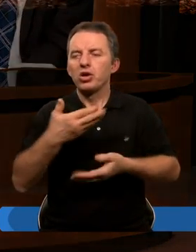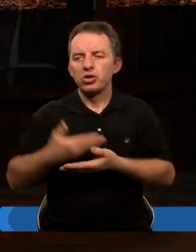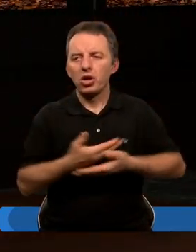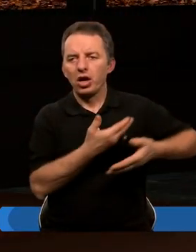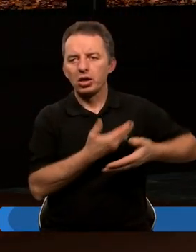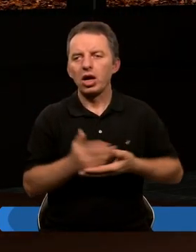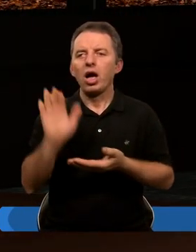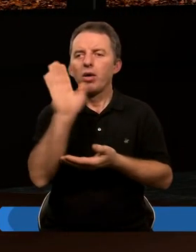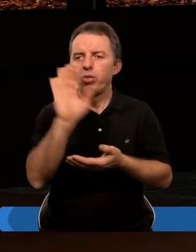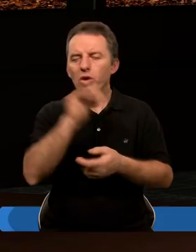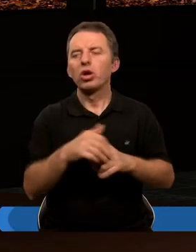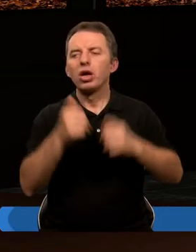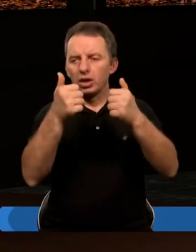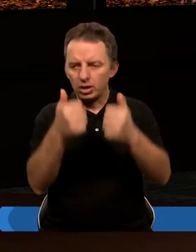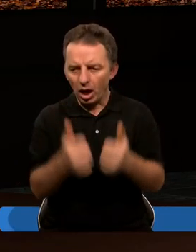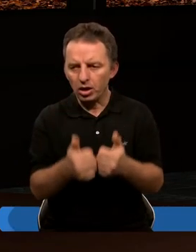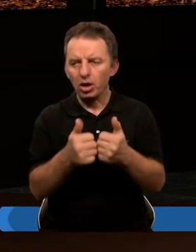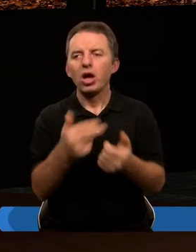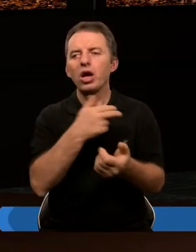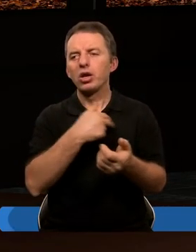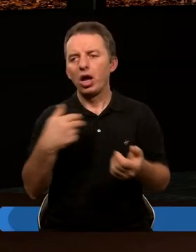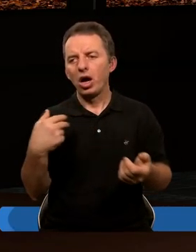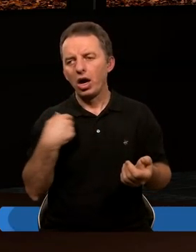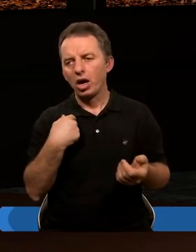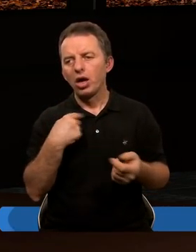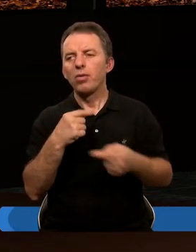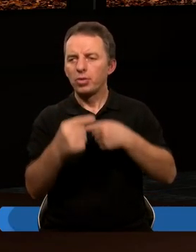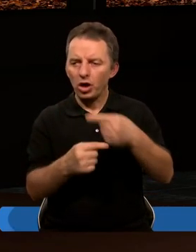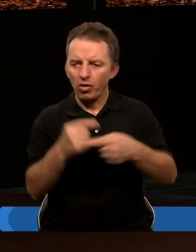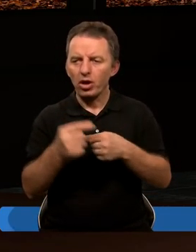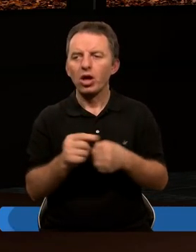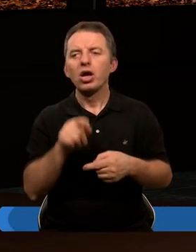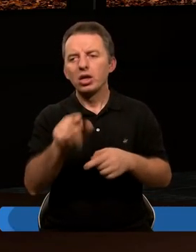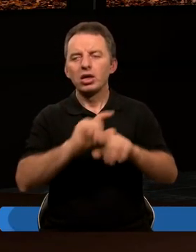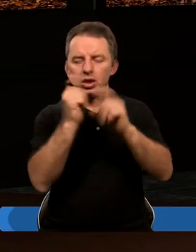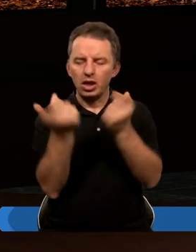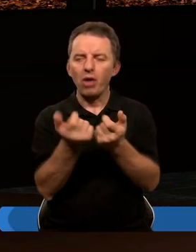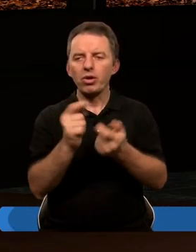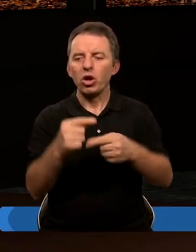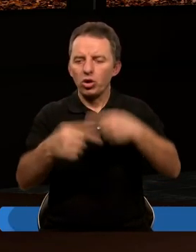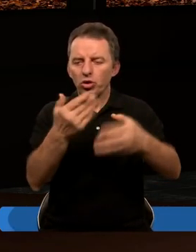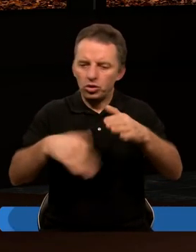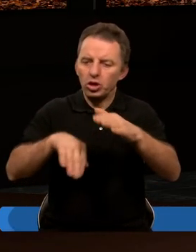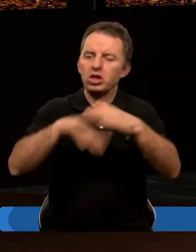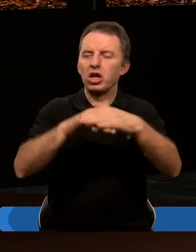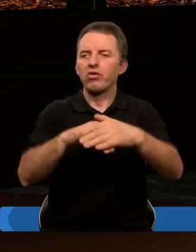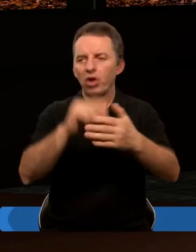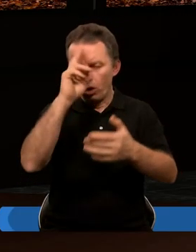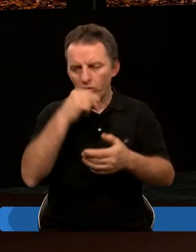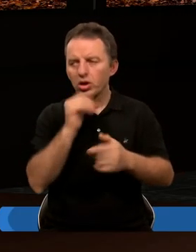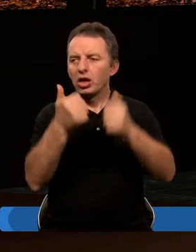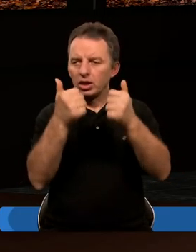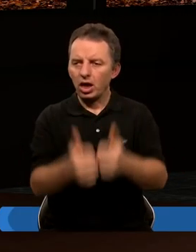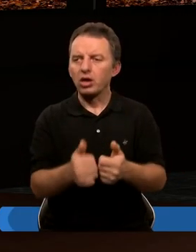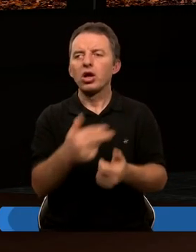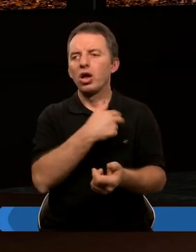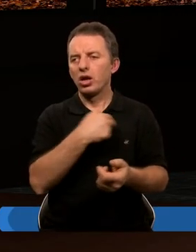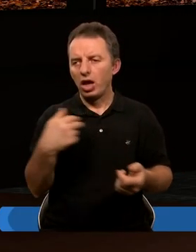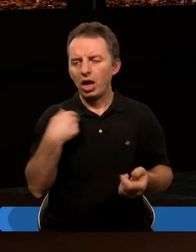Bożego stają się naszymi przywilejami. Całe to dziedzictwo Ojca staje się